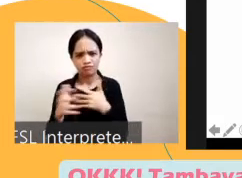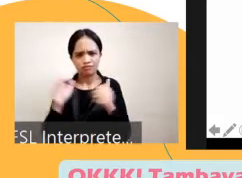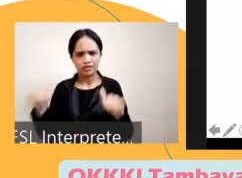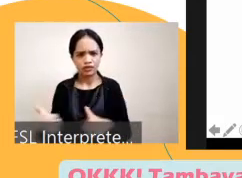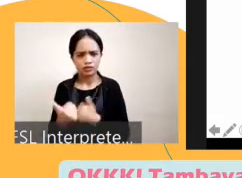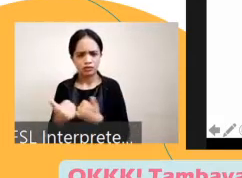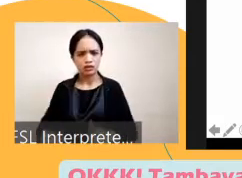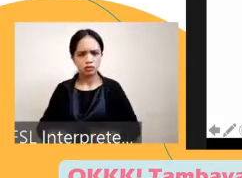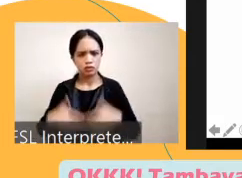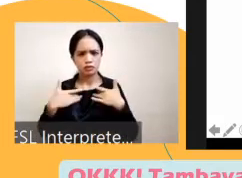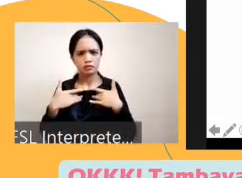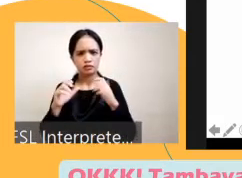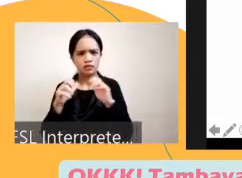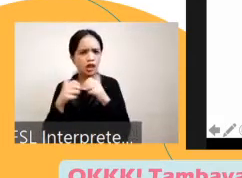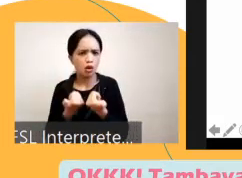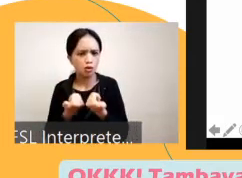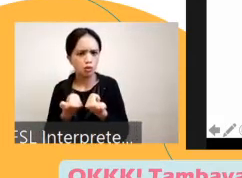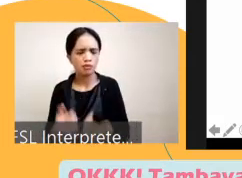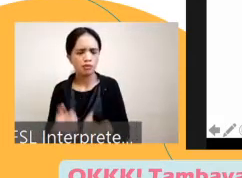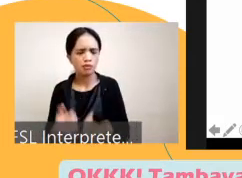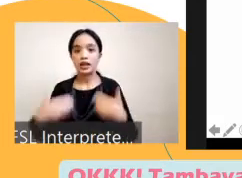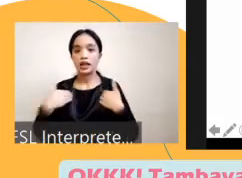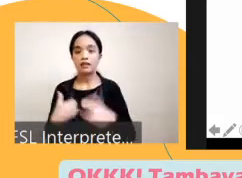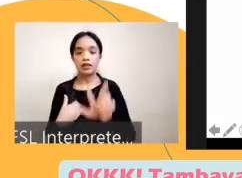buhay? So,